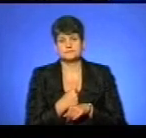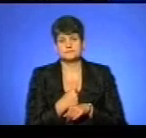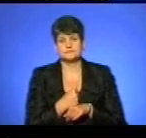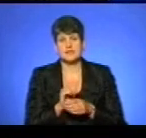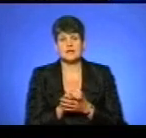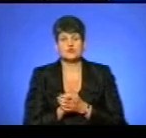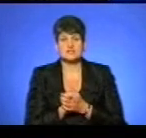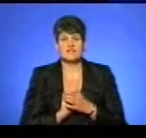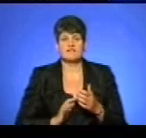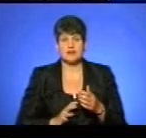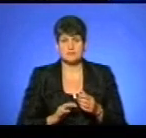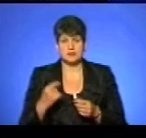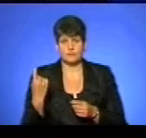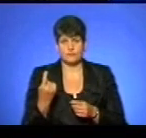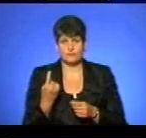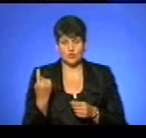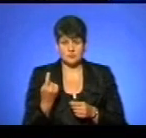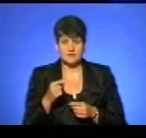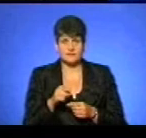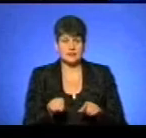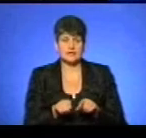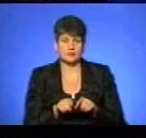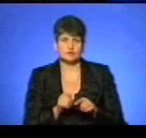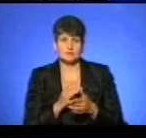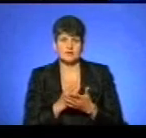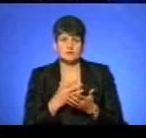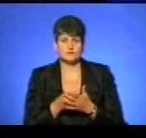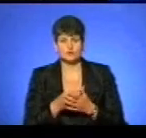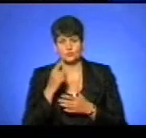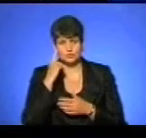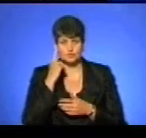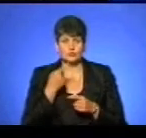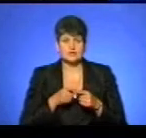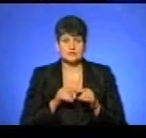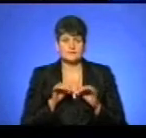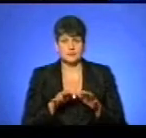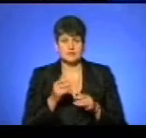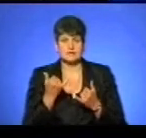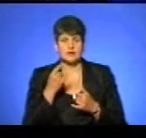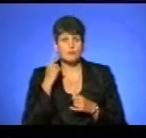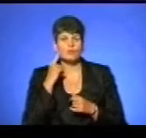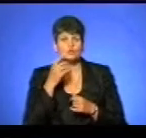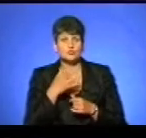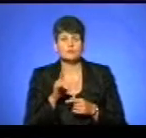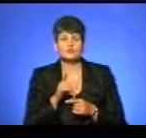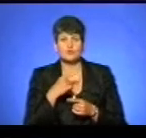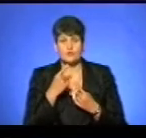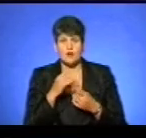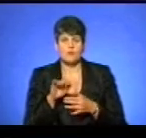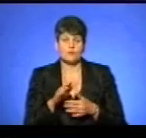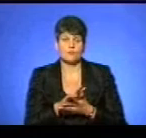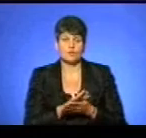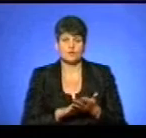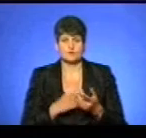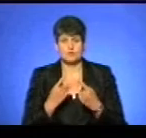Асоціацію фермерів в області, так. Ну, він також має свою точку зору на ці речі. І ми зараз послухаємо, що він каже, а потім продовжуємо